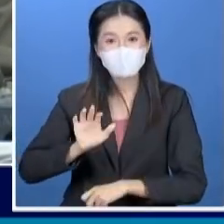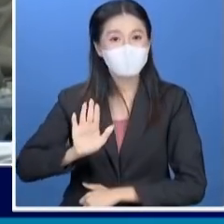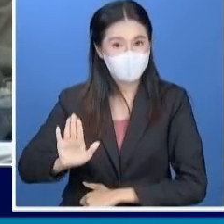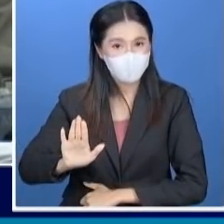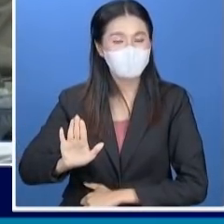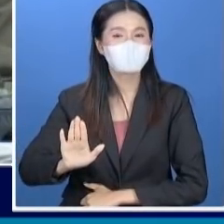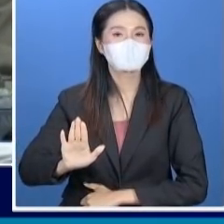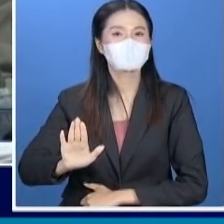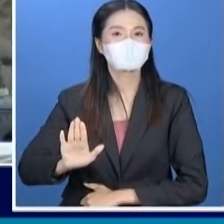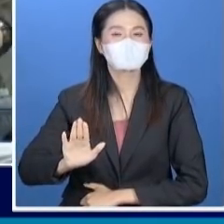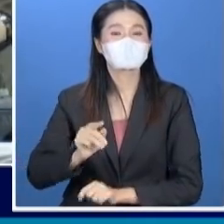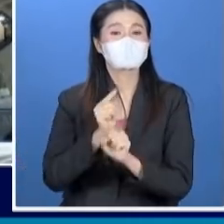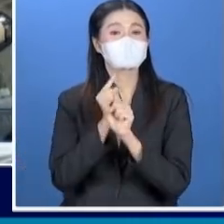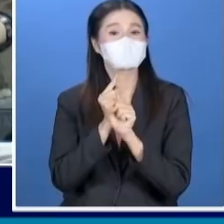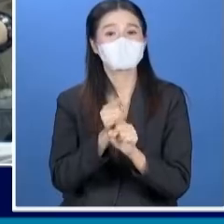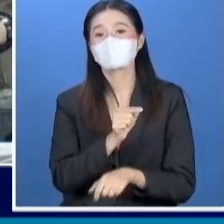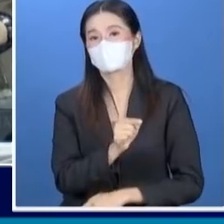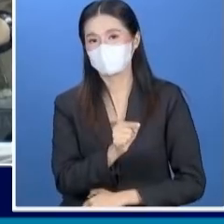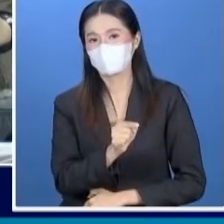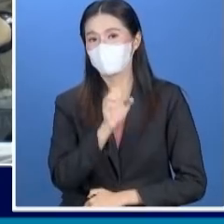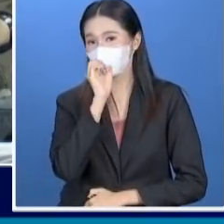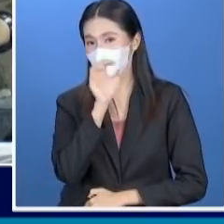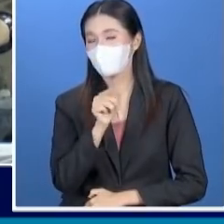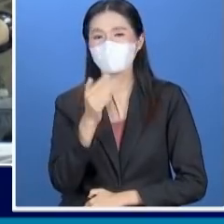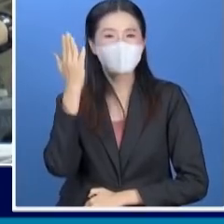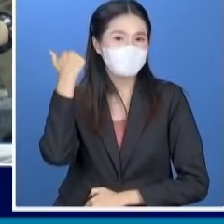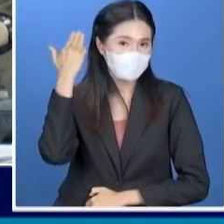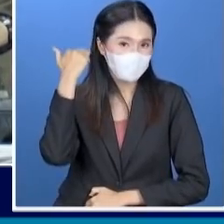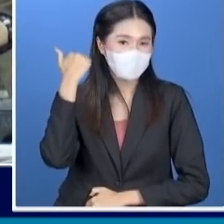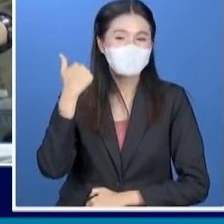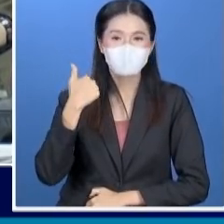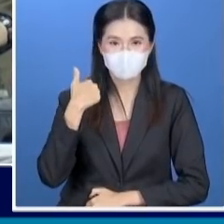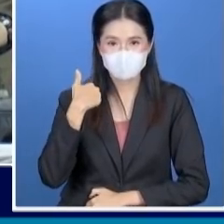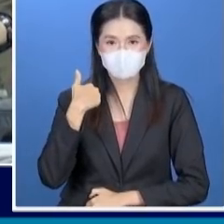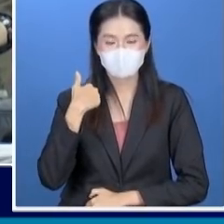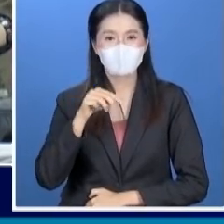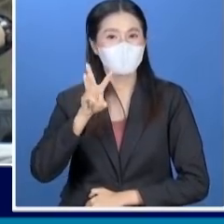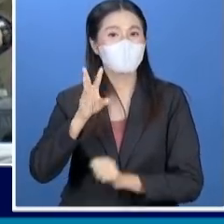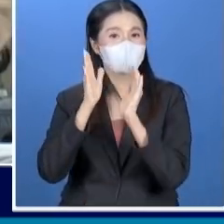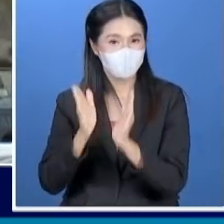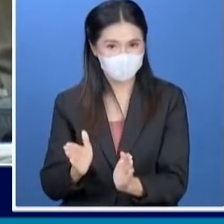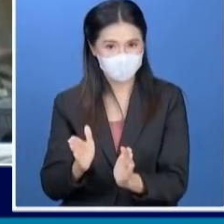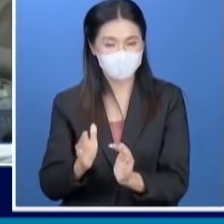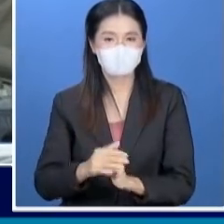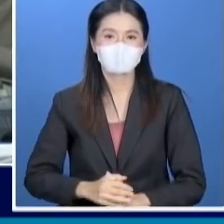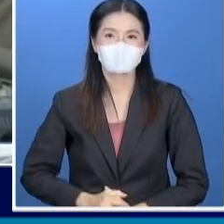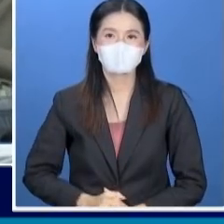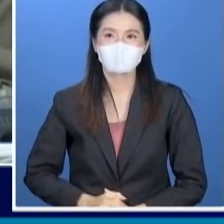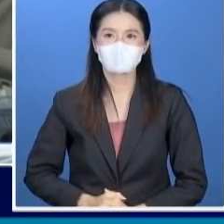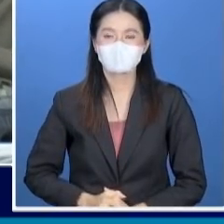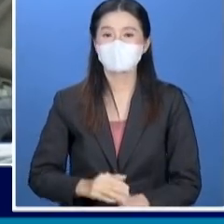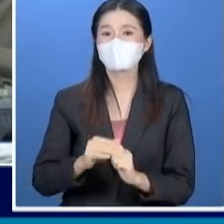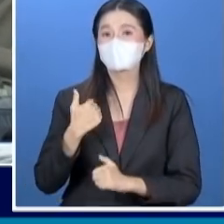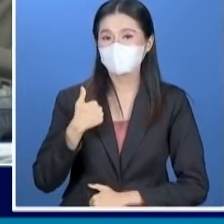ซึ่งตามที่ได้ระบุไว้ในวันนั้นเนี่ยมีทั้งหมด6นายนะครับเ